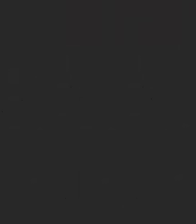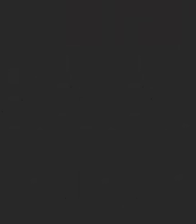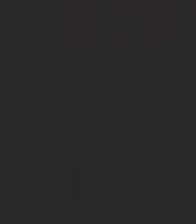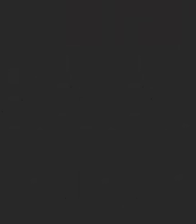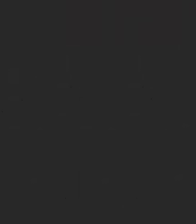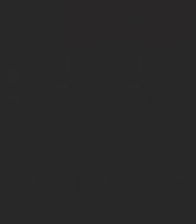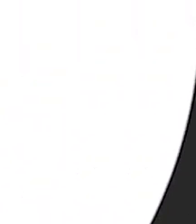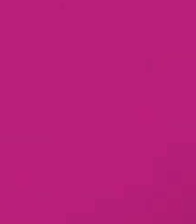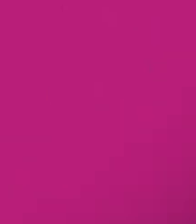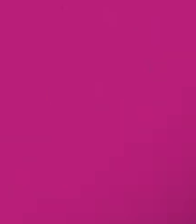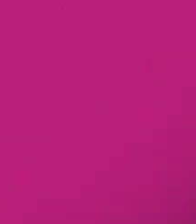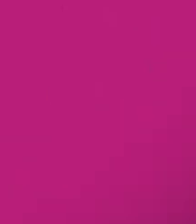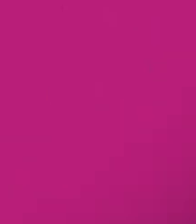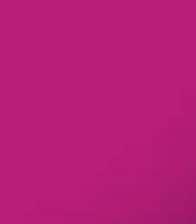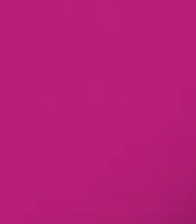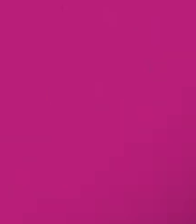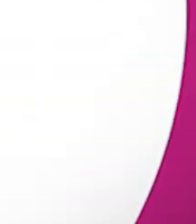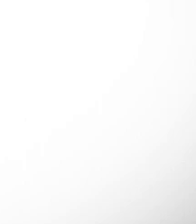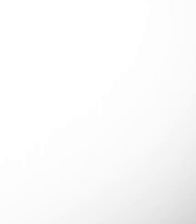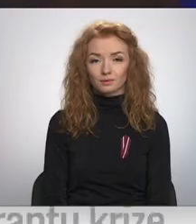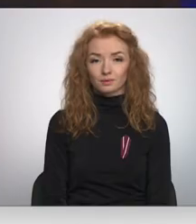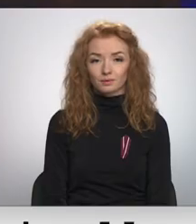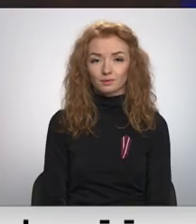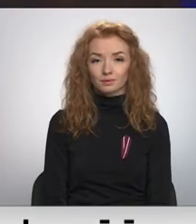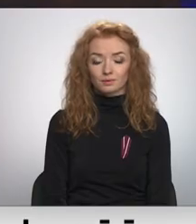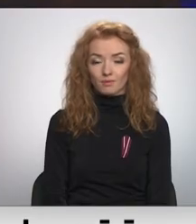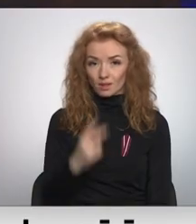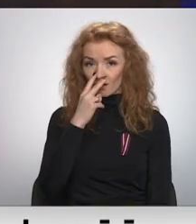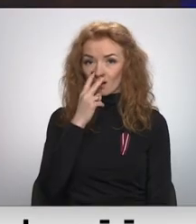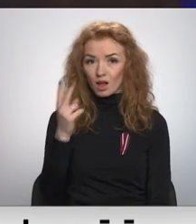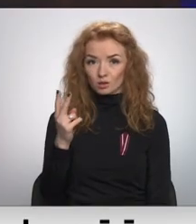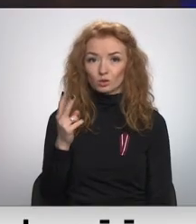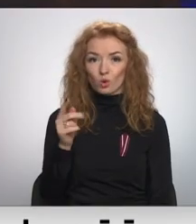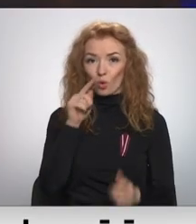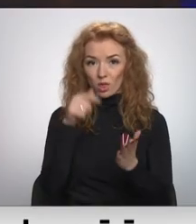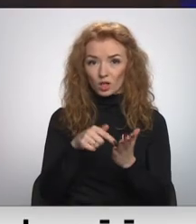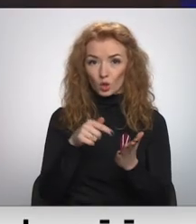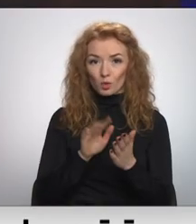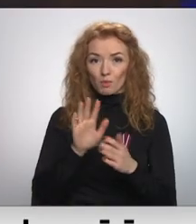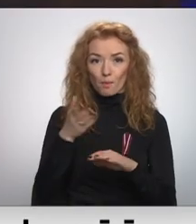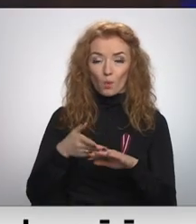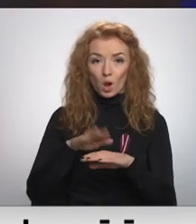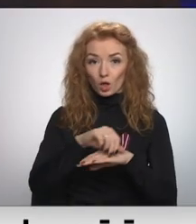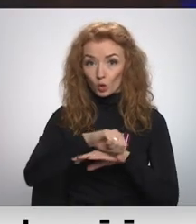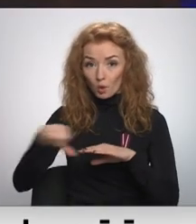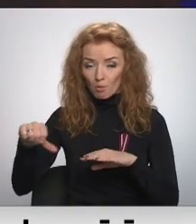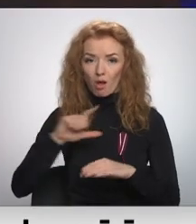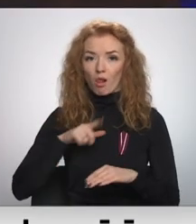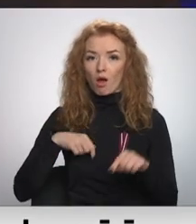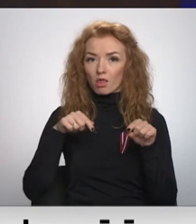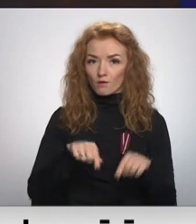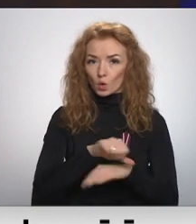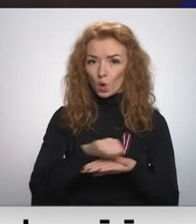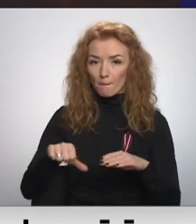Re, viss ēters ir te! Un redzot notikumus pie Polijas robežas, Latvijas robežas sardzē tiek apspriesti